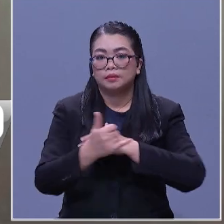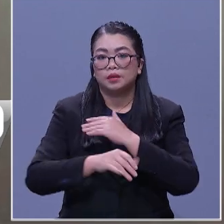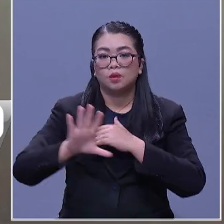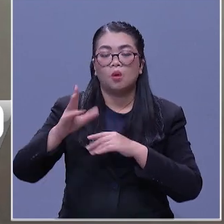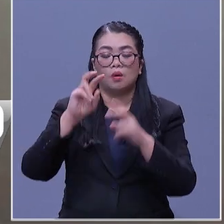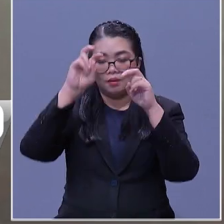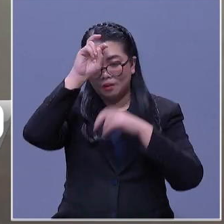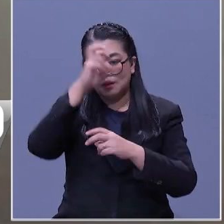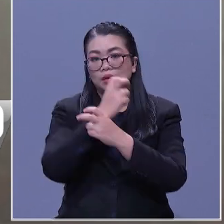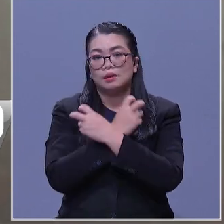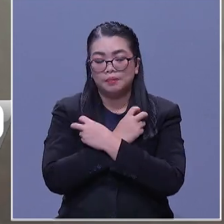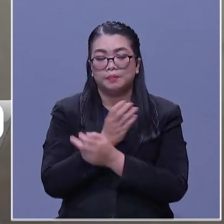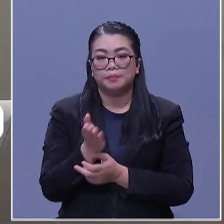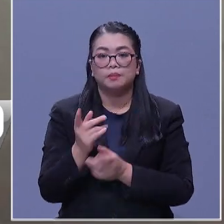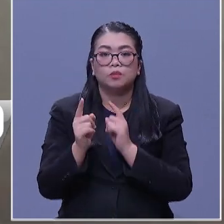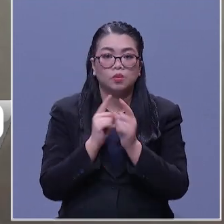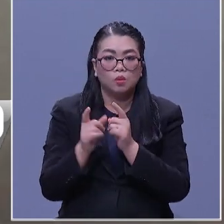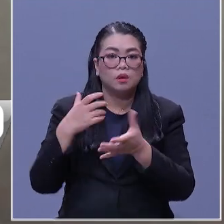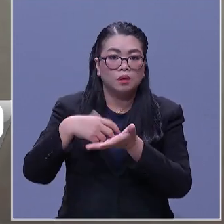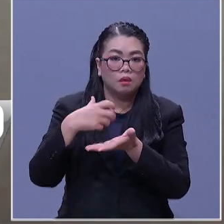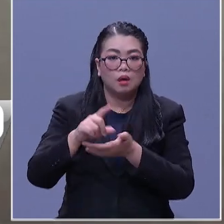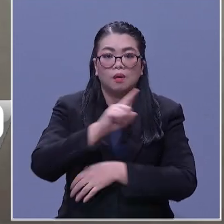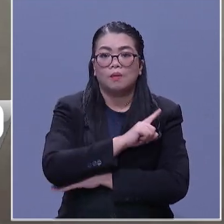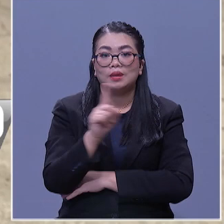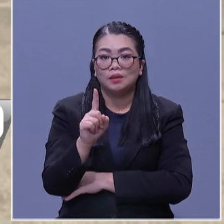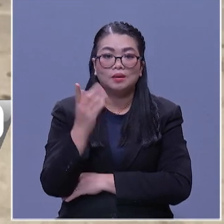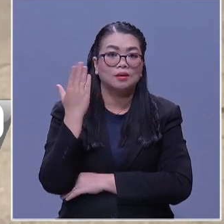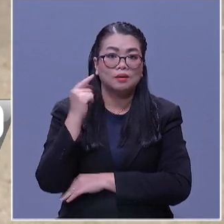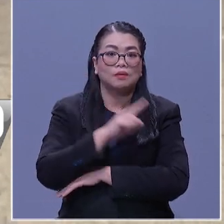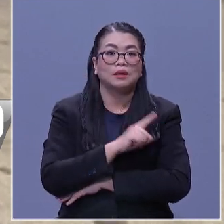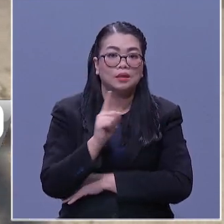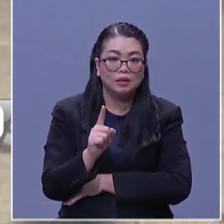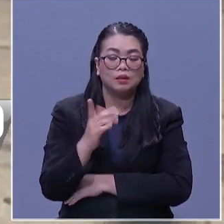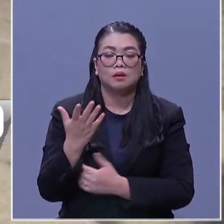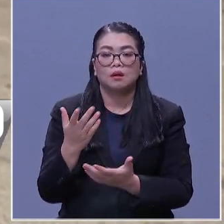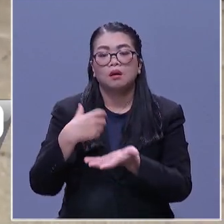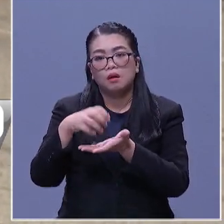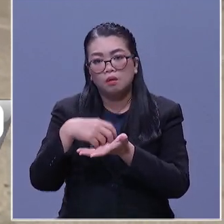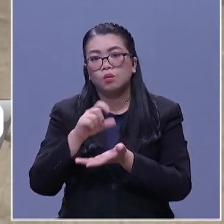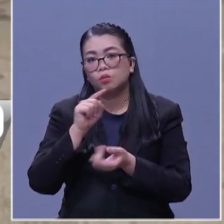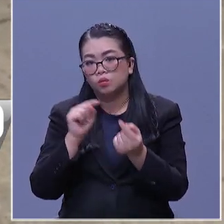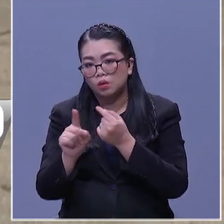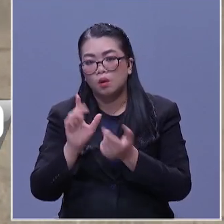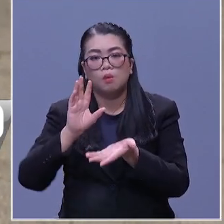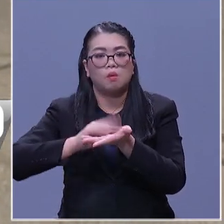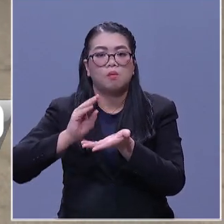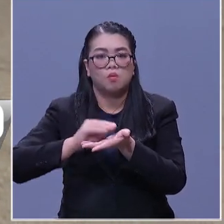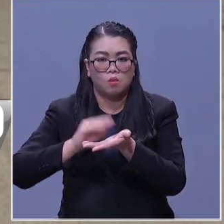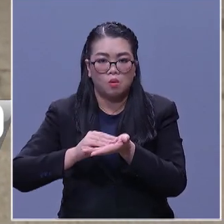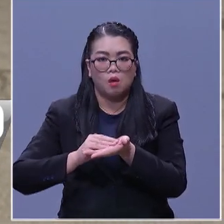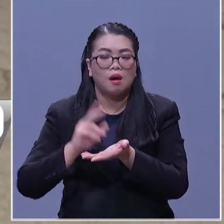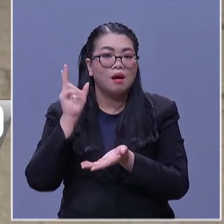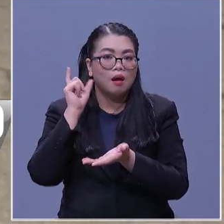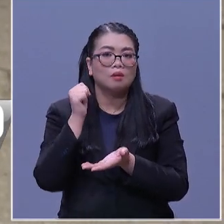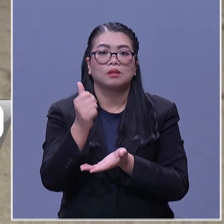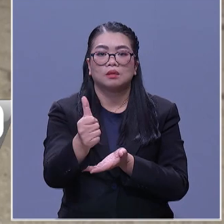อียิปต์นะครับที่กรุงไคโรเมื่อวันที่ 1พฤศจิกายนที่ผ่านมาคุณปานปรีก็บอกนะครับว่าได้ข้อมูลที่ค่อนข้างเป็น